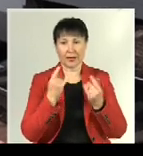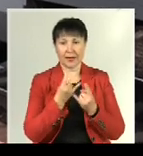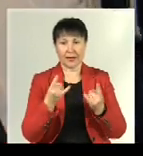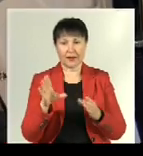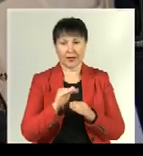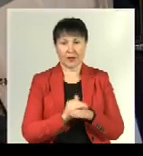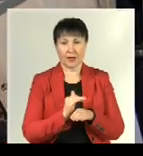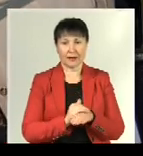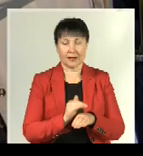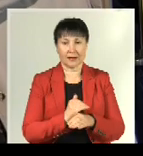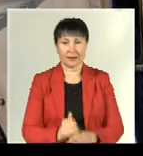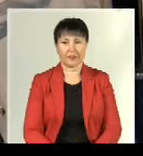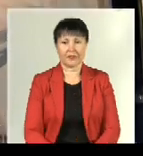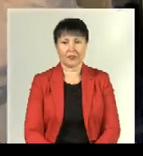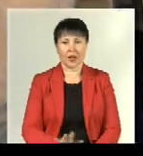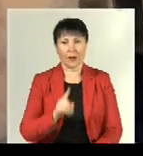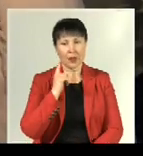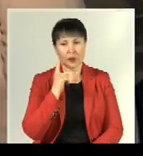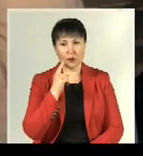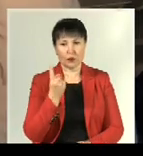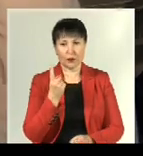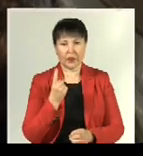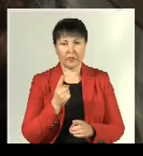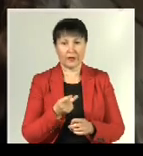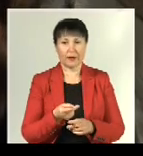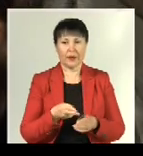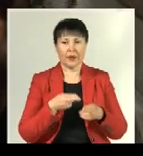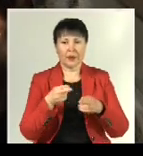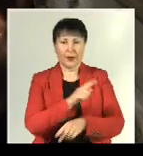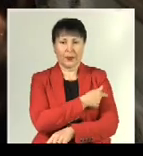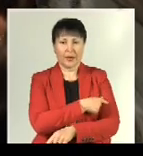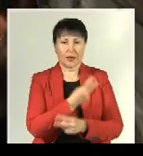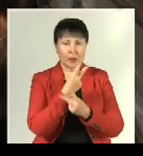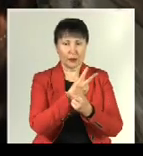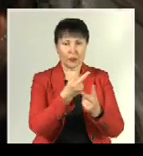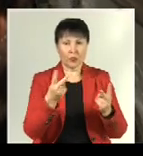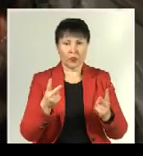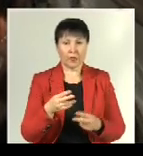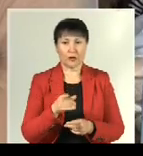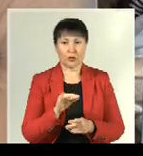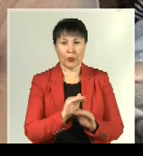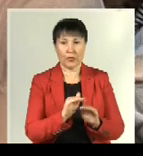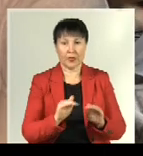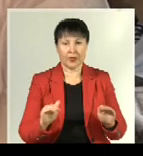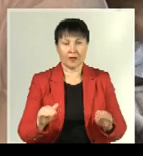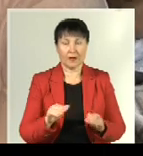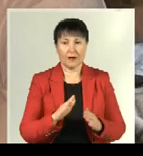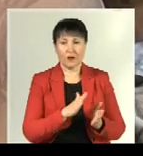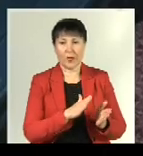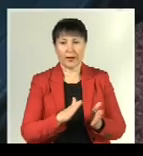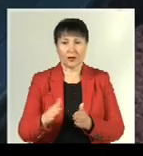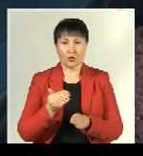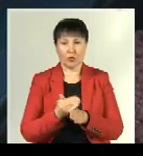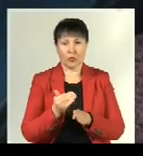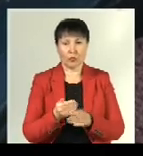все молодцы. К молодежи первыми поспешили медики, но осмотр показал, что юные гости Краснодара в полном порядке. Чуть